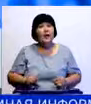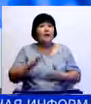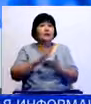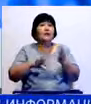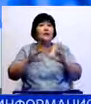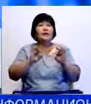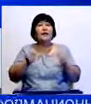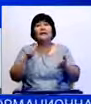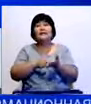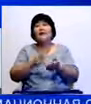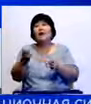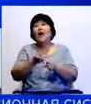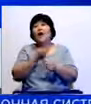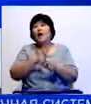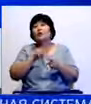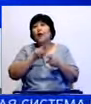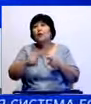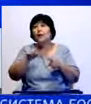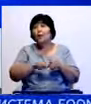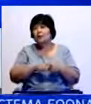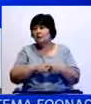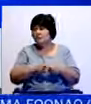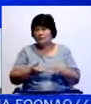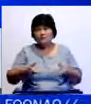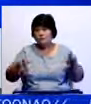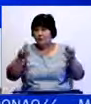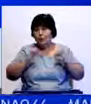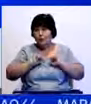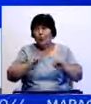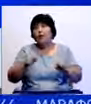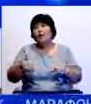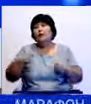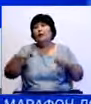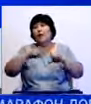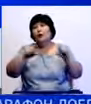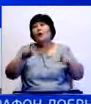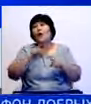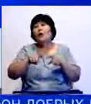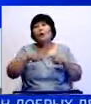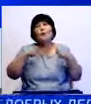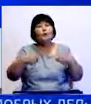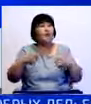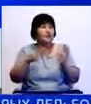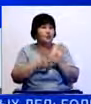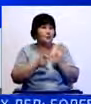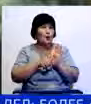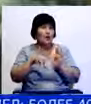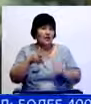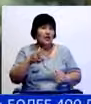Продолжаем выпуск. Цены на картофель и морковь бьют рекорды. В отдельных торговых точках морковь продают по 700